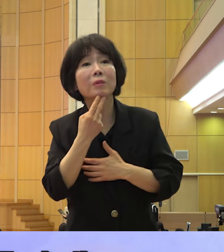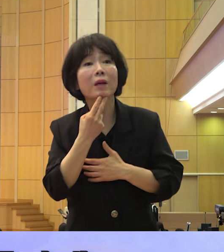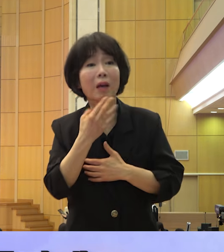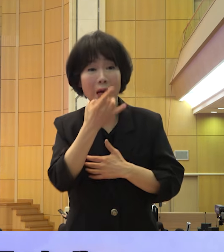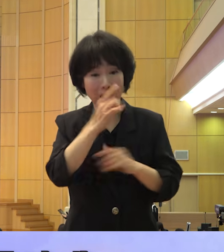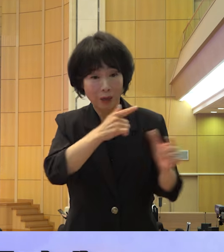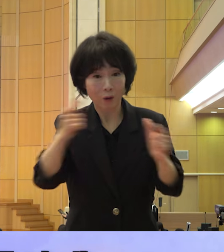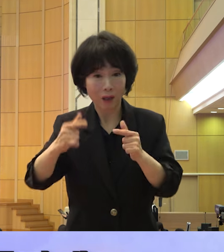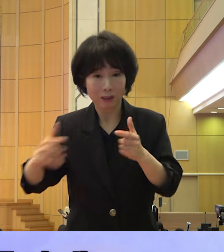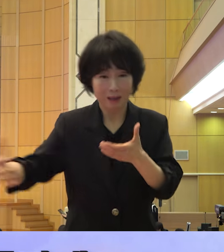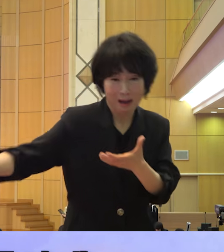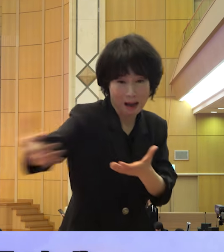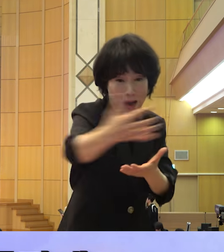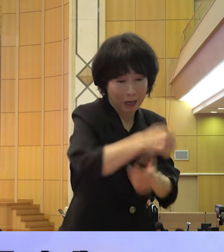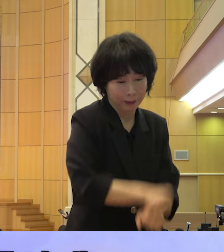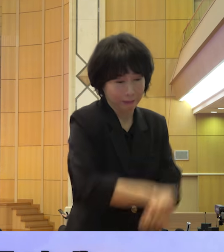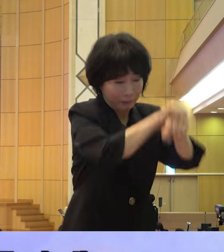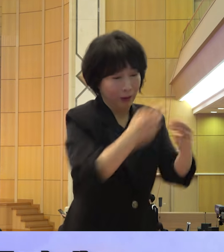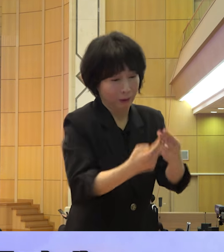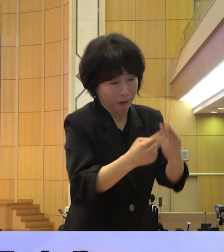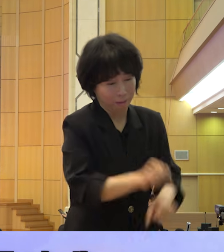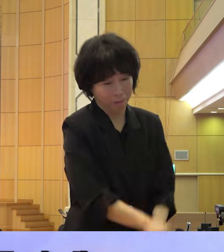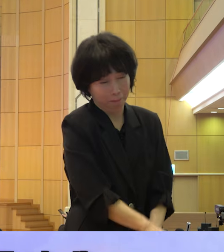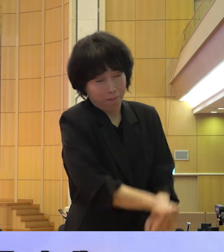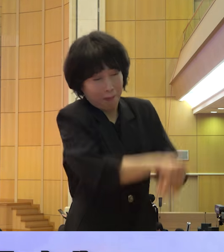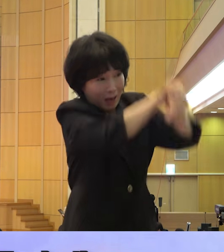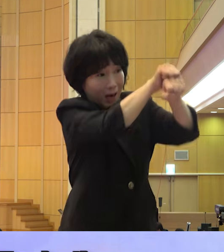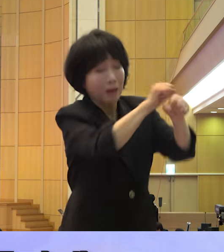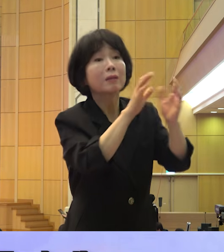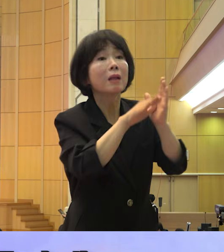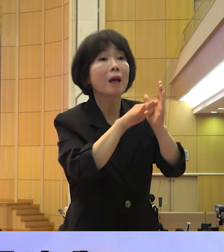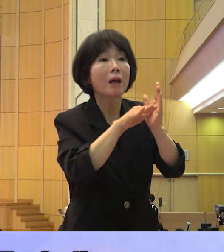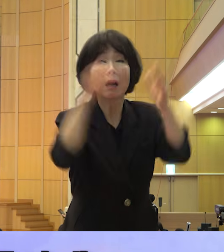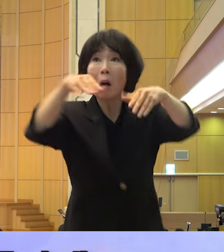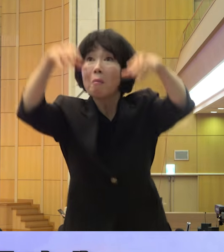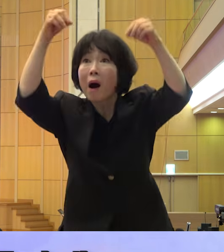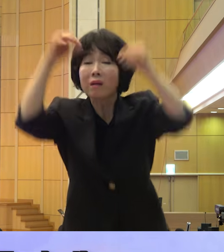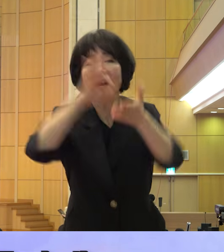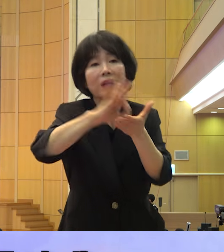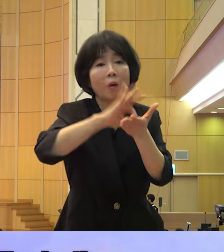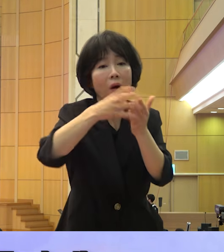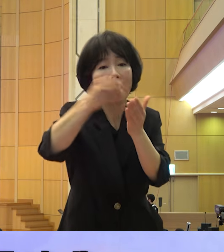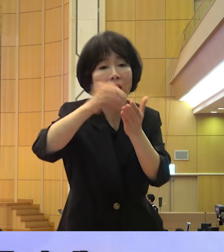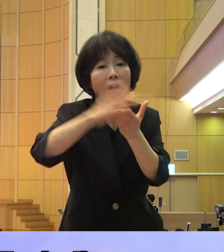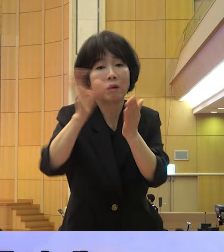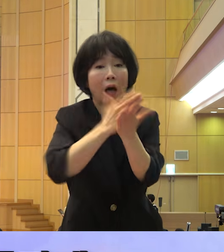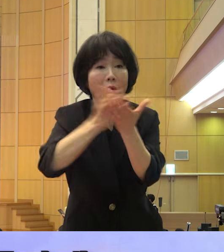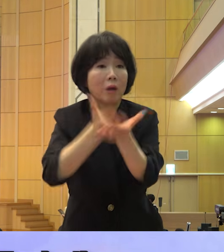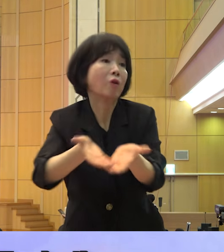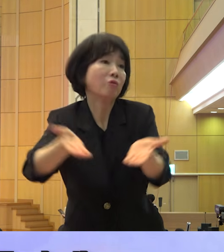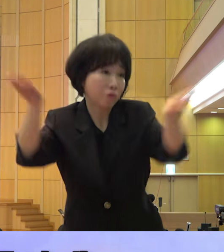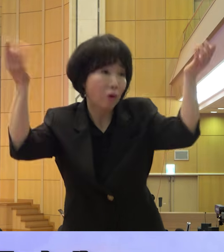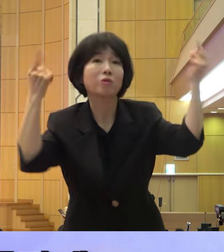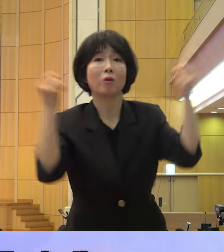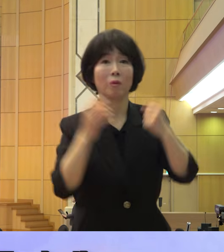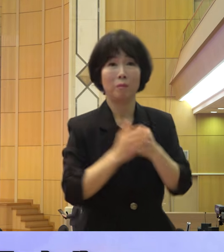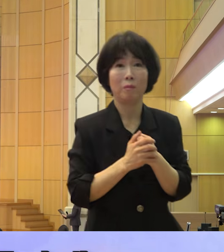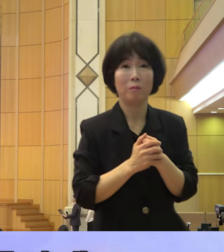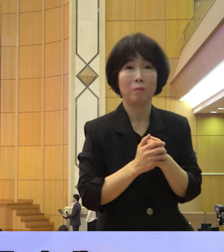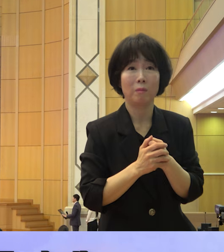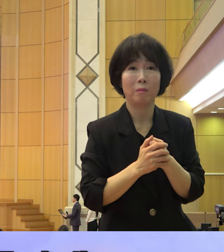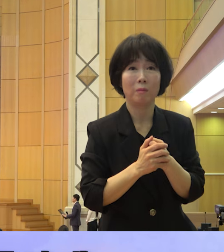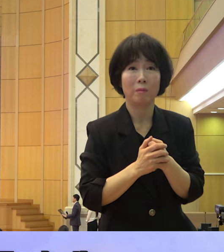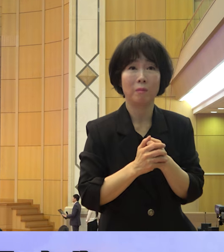저장해놔야 저축해놔야 7년 흉년 때 다 살았잖아요. 근데 다른 사람들은 그렇지 못해서 다 굶어 죽었잖아요. 그런